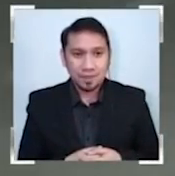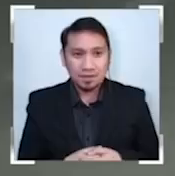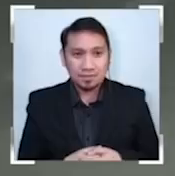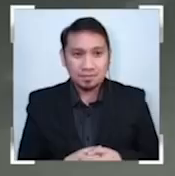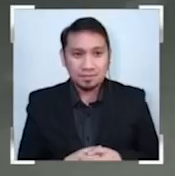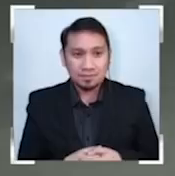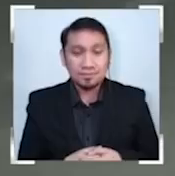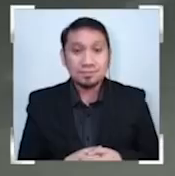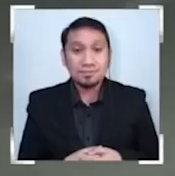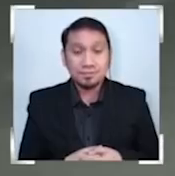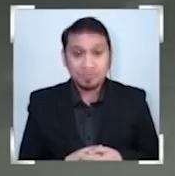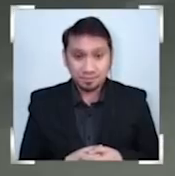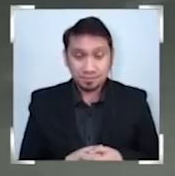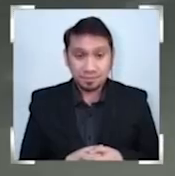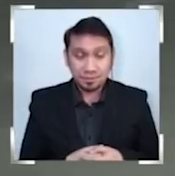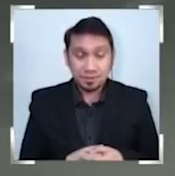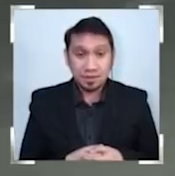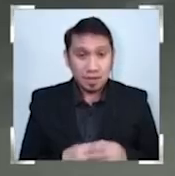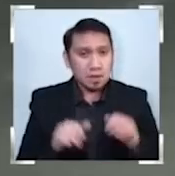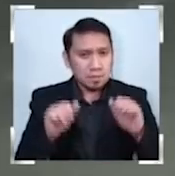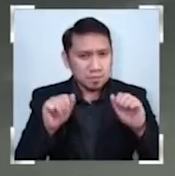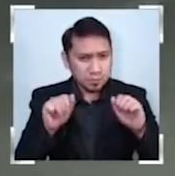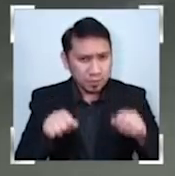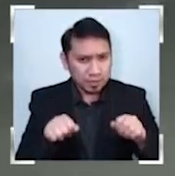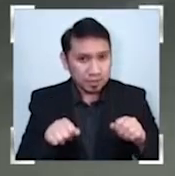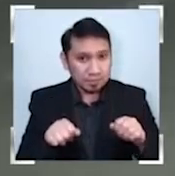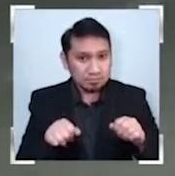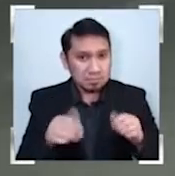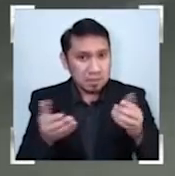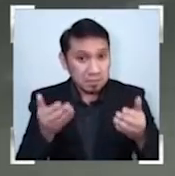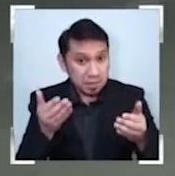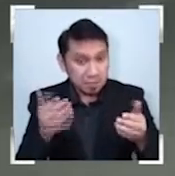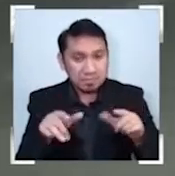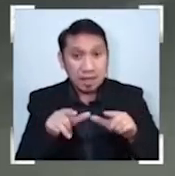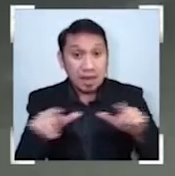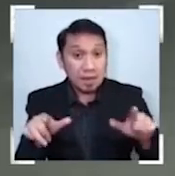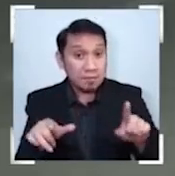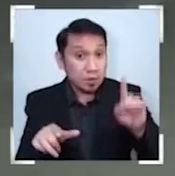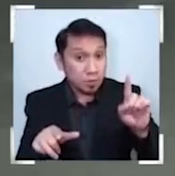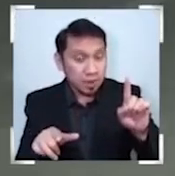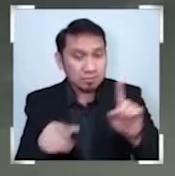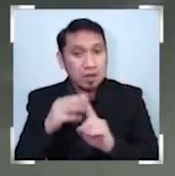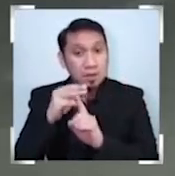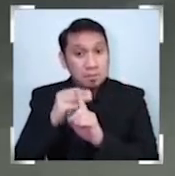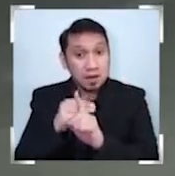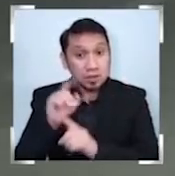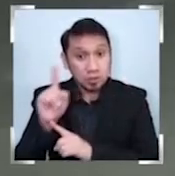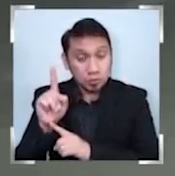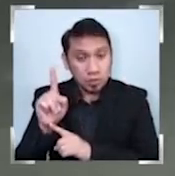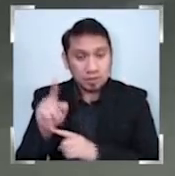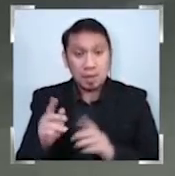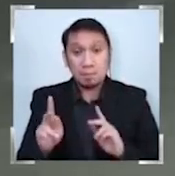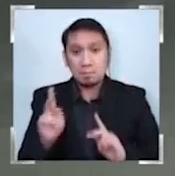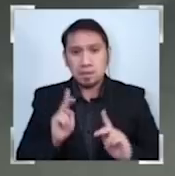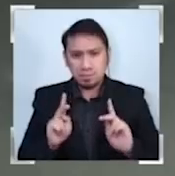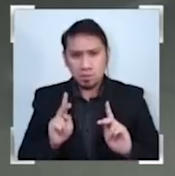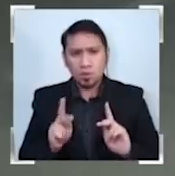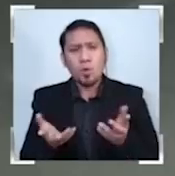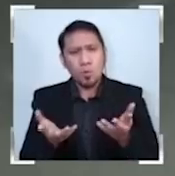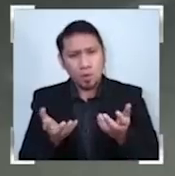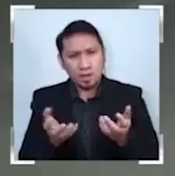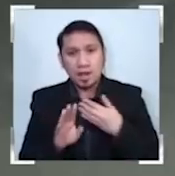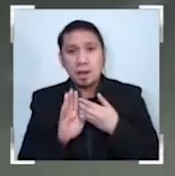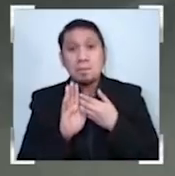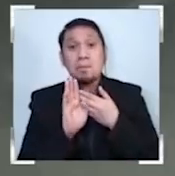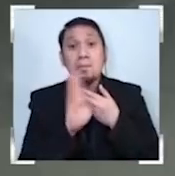Pia Igan, sa posibilidad na alert level 1 na ang NCR sa March 1, pabor ang ilang commuter na ibalik na sa EDSA ang mga